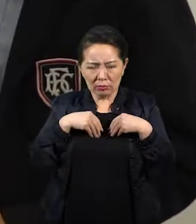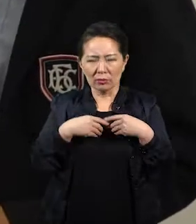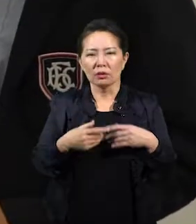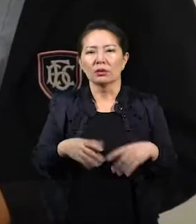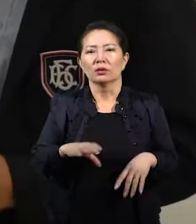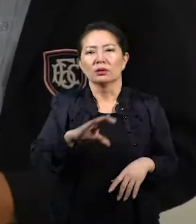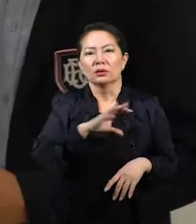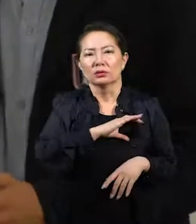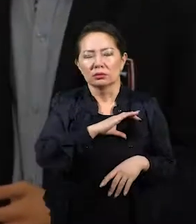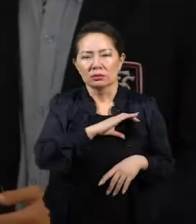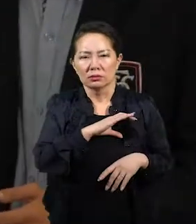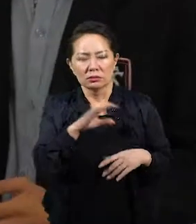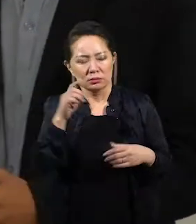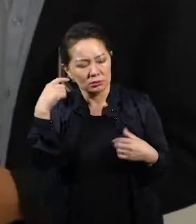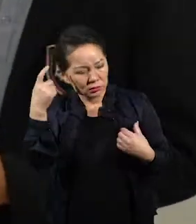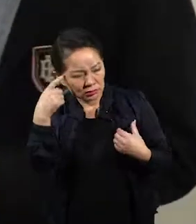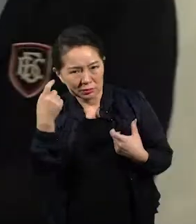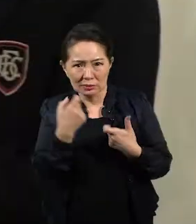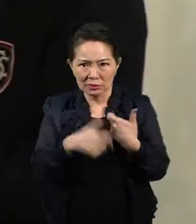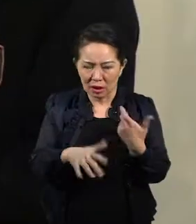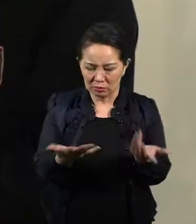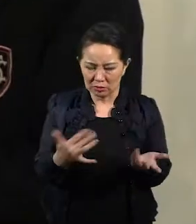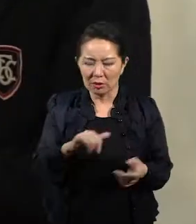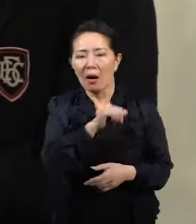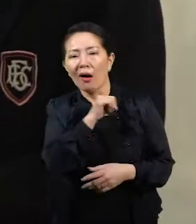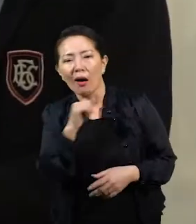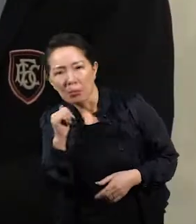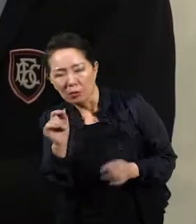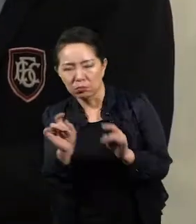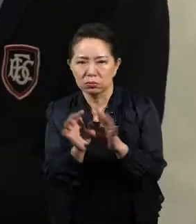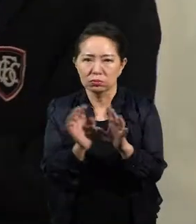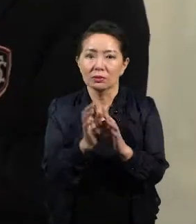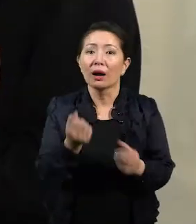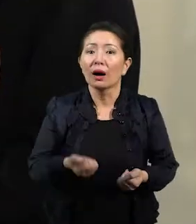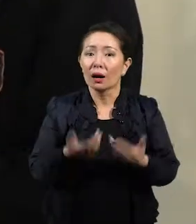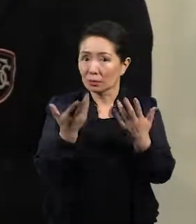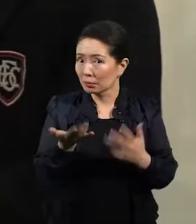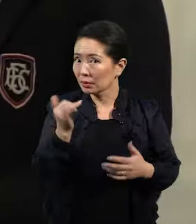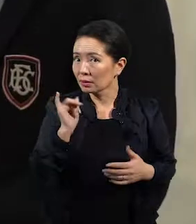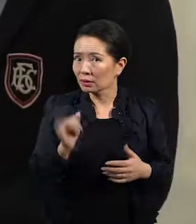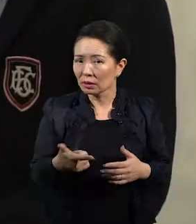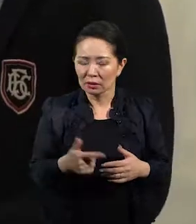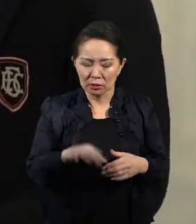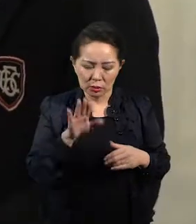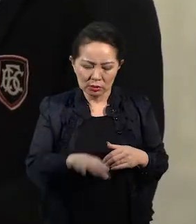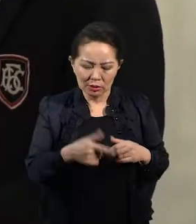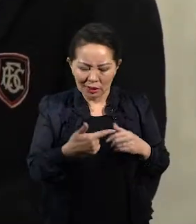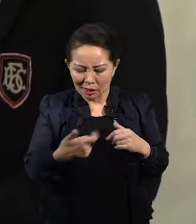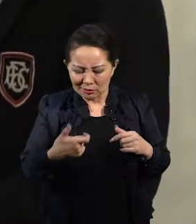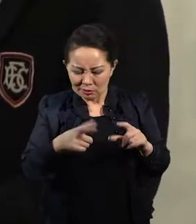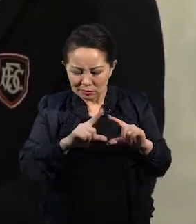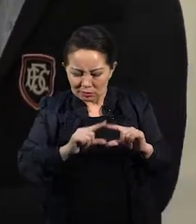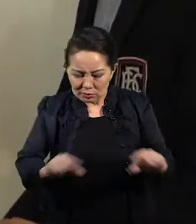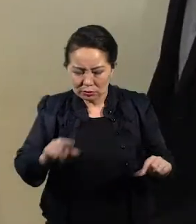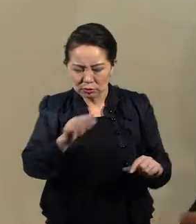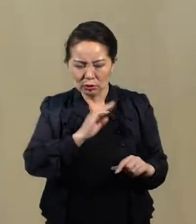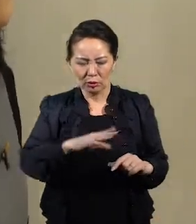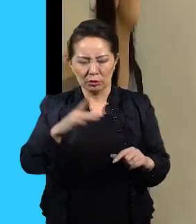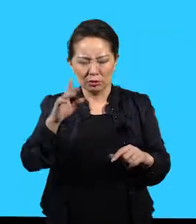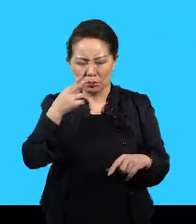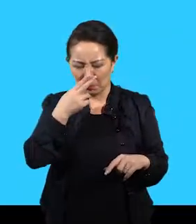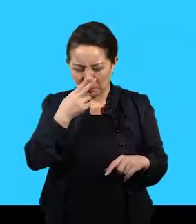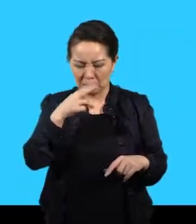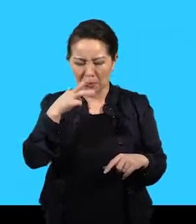жоохон сэтгэхүйд нь ингээд таарахгүй нь улмаас амиа орлох явдлууд маш ихээр гардаг. Тэгээ энэ үүнийг ингээд багасгахын тулд хэрэггүй мэдээлэл буруу зүйл зураг